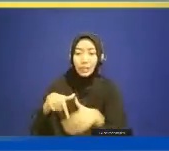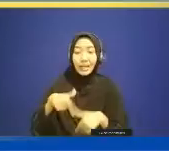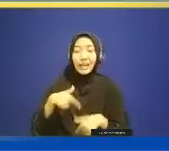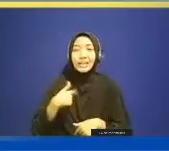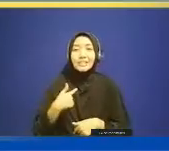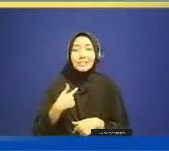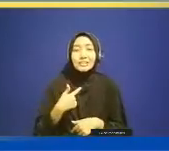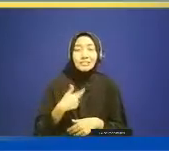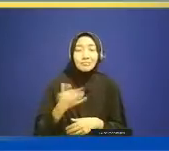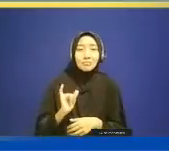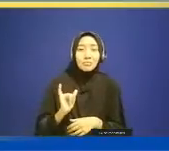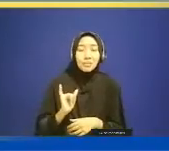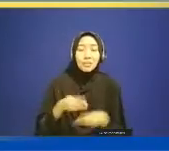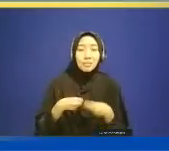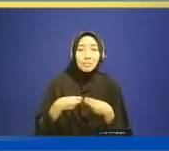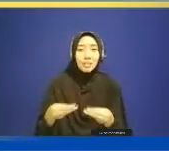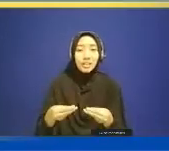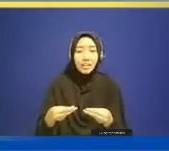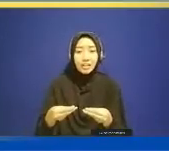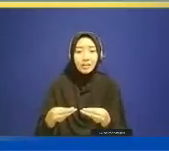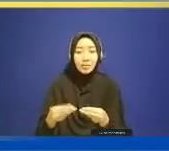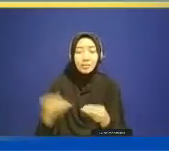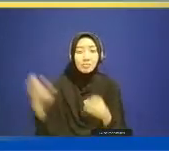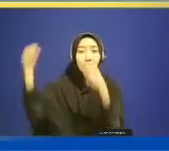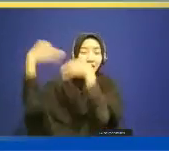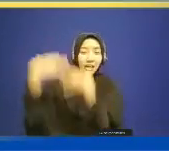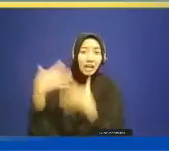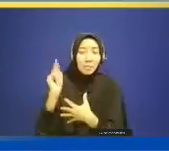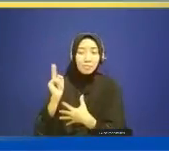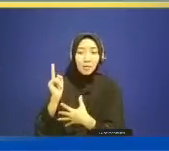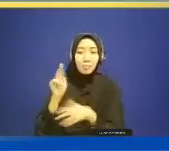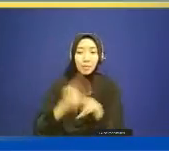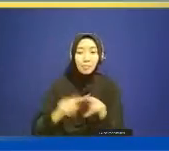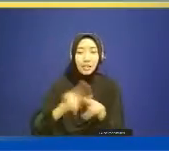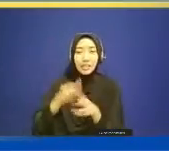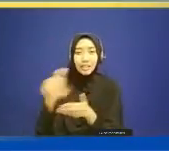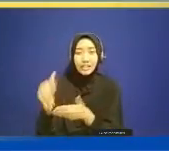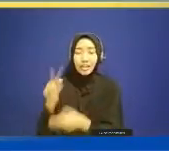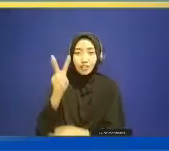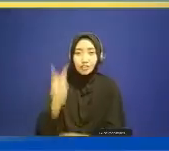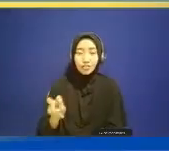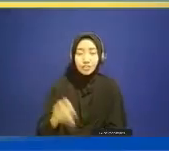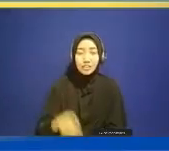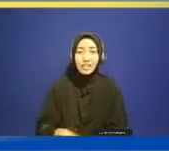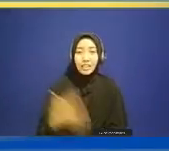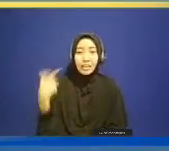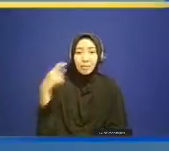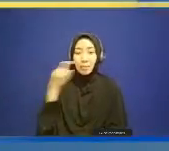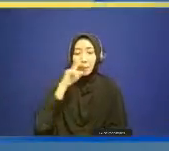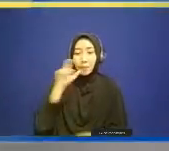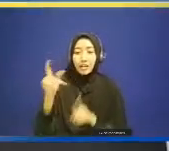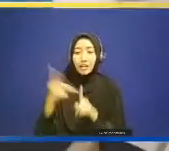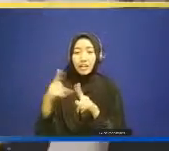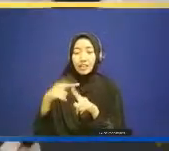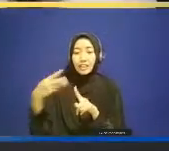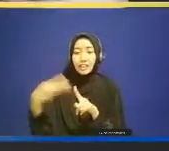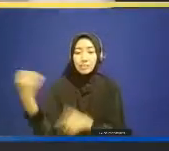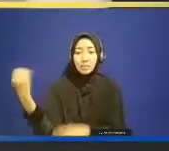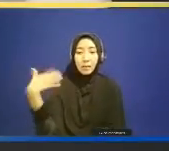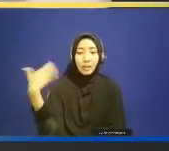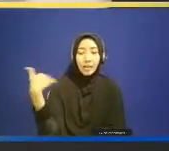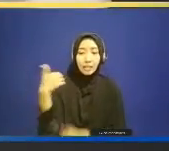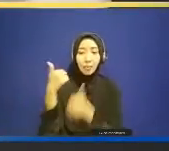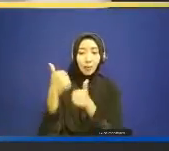memberikan apa berkas juga karena kita harus bisa memperbaiki data jadi akan sampaikan Pak Hafid gunanya juga